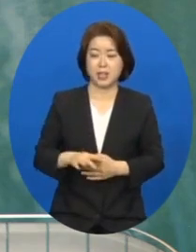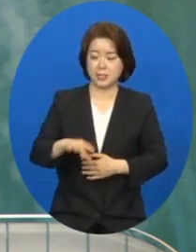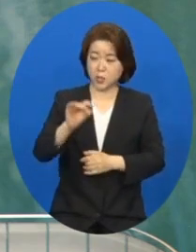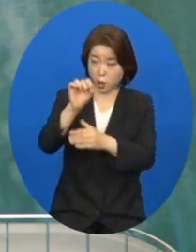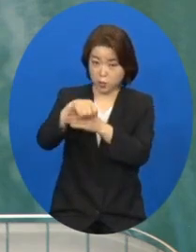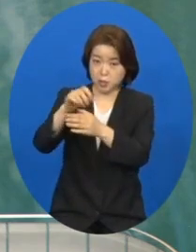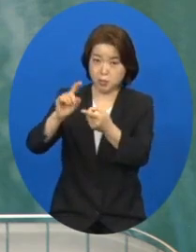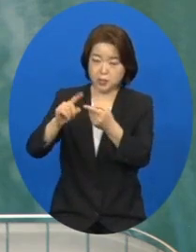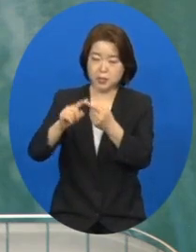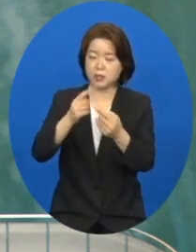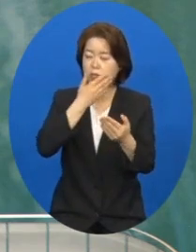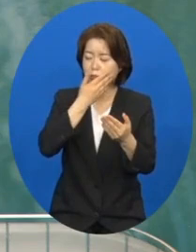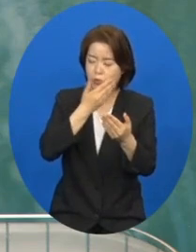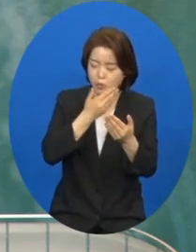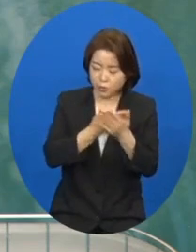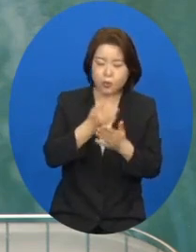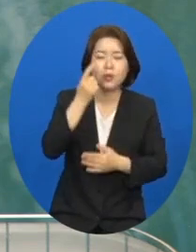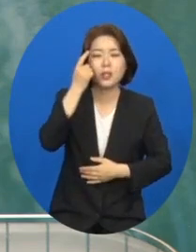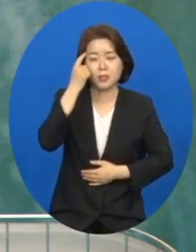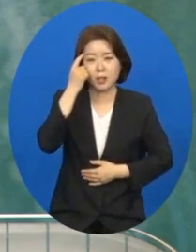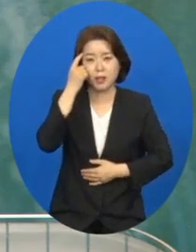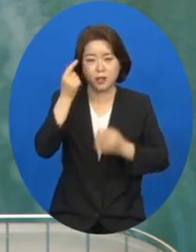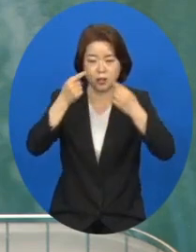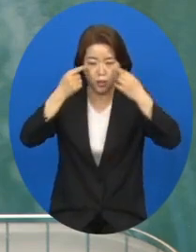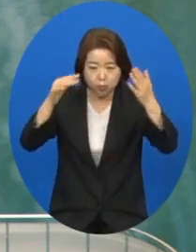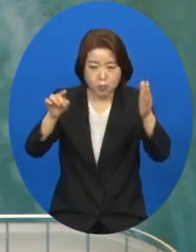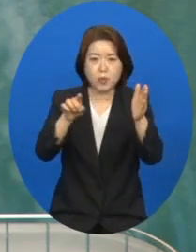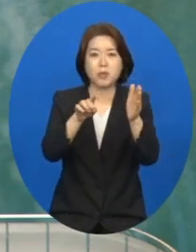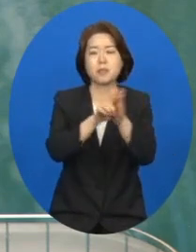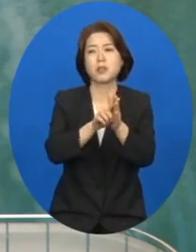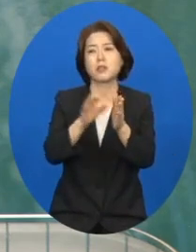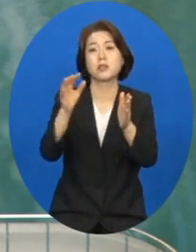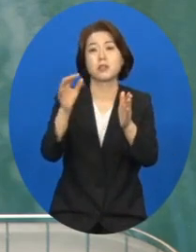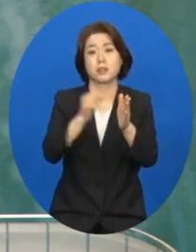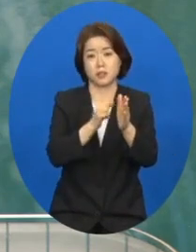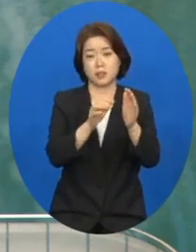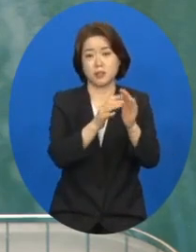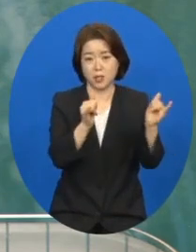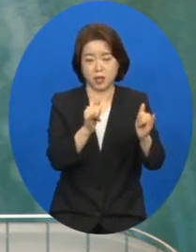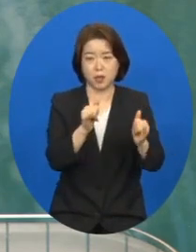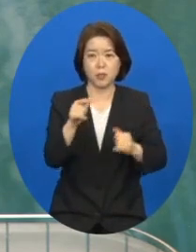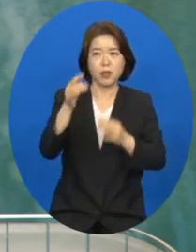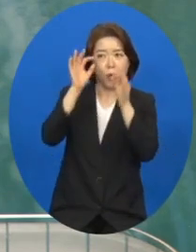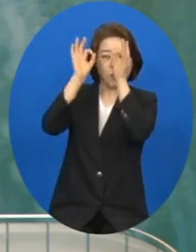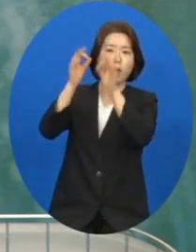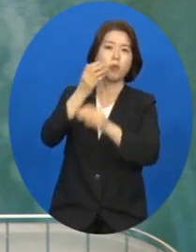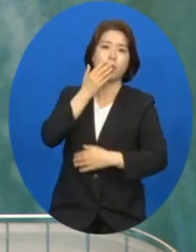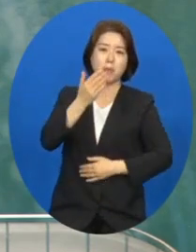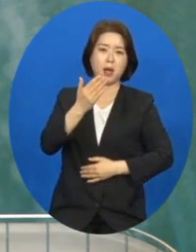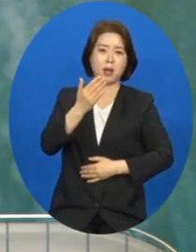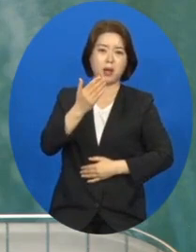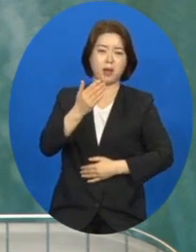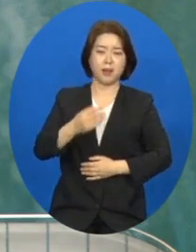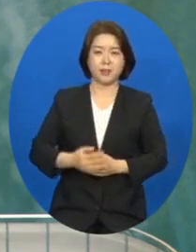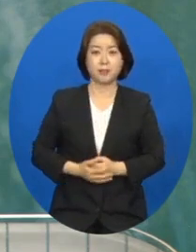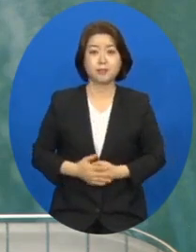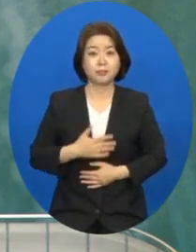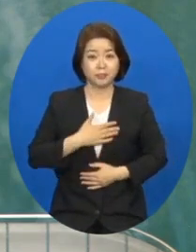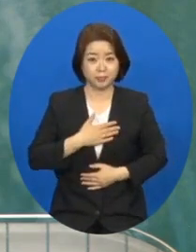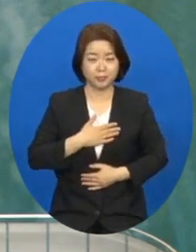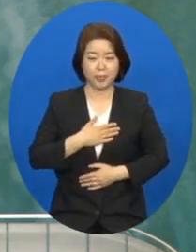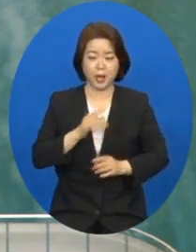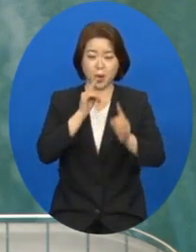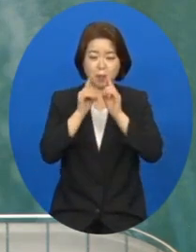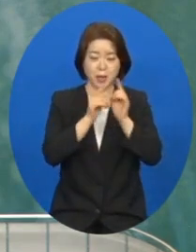대해서 중요하다고 분명히 믿는 사람이어야 그것이 보이게 돼요. 저는